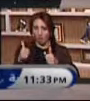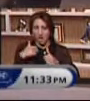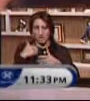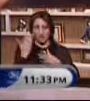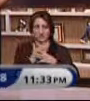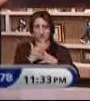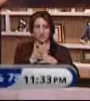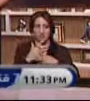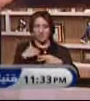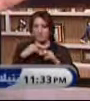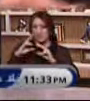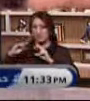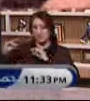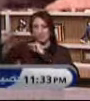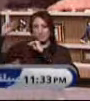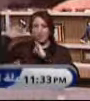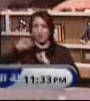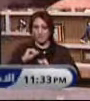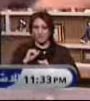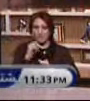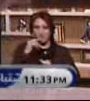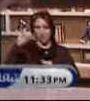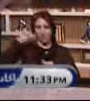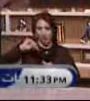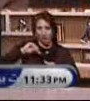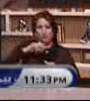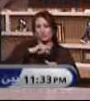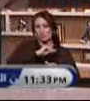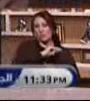مجرد صحبتي للصالحين يعني سبحان الله. يعني